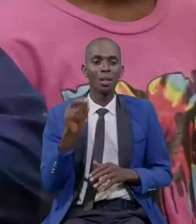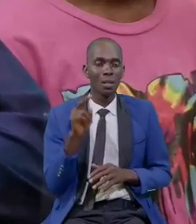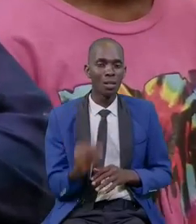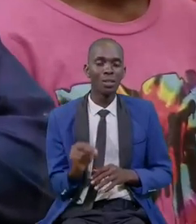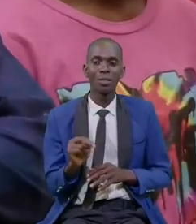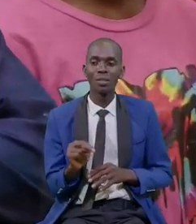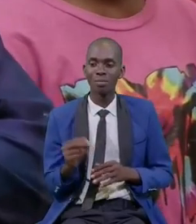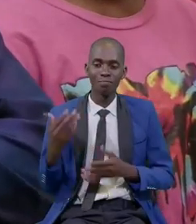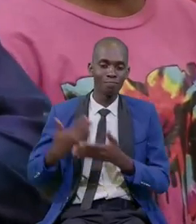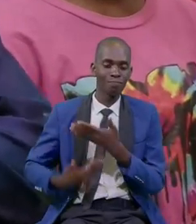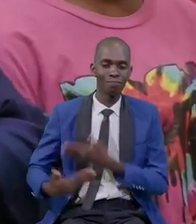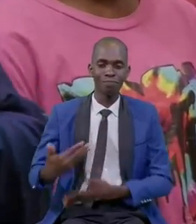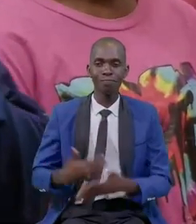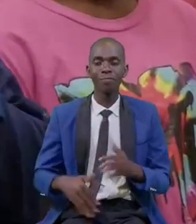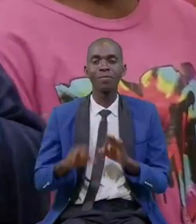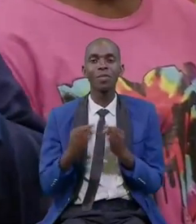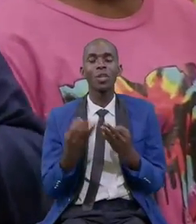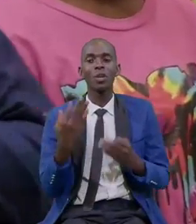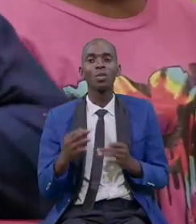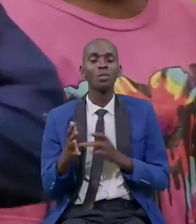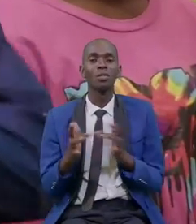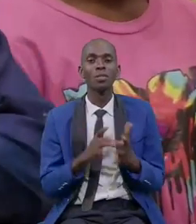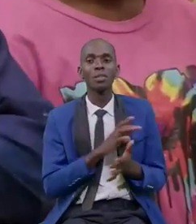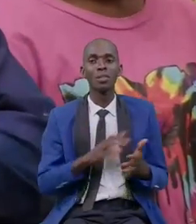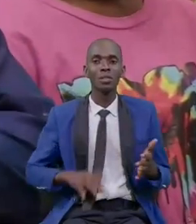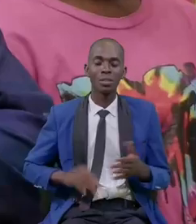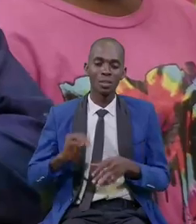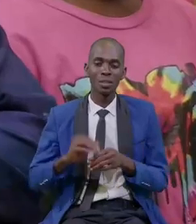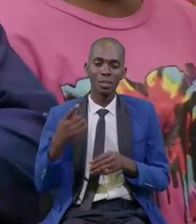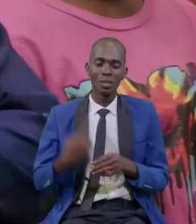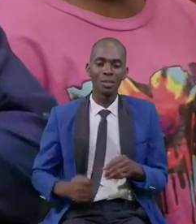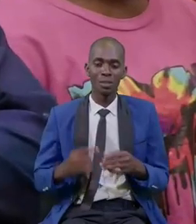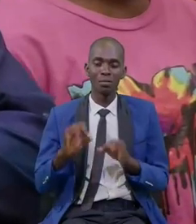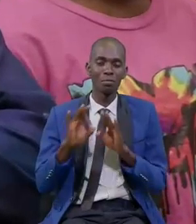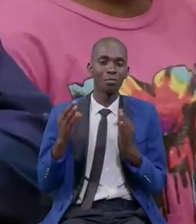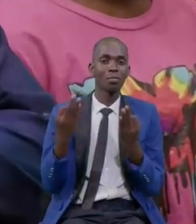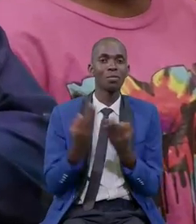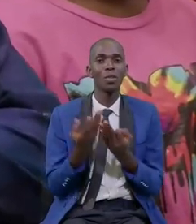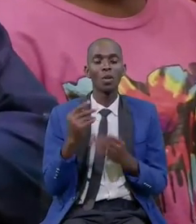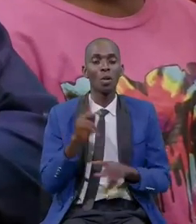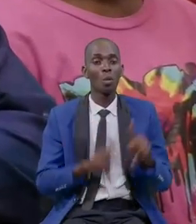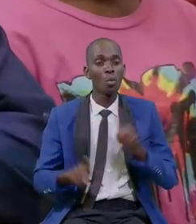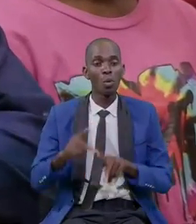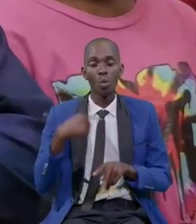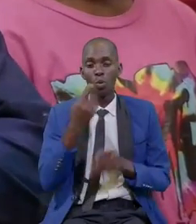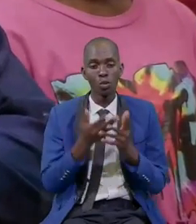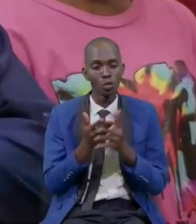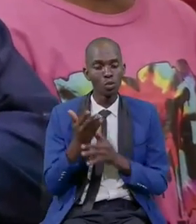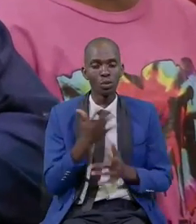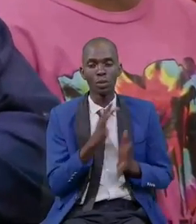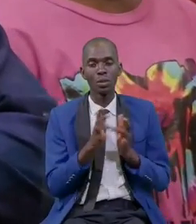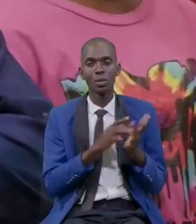une ancêtre du Seigneur Jésus-Christ, dans la